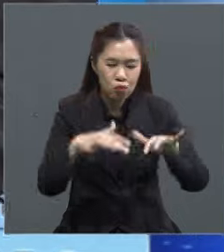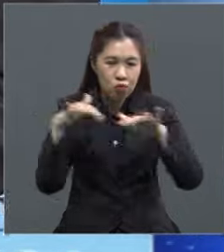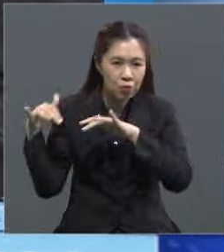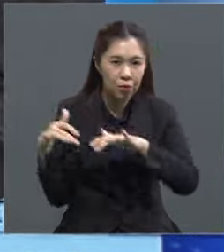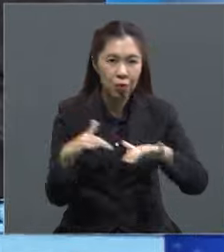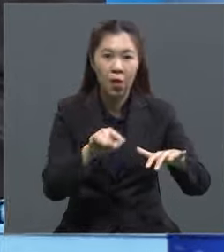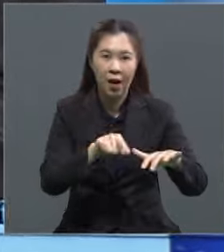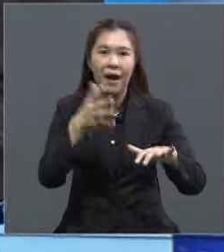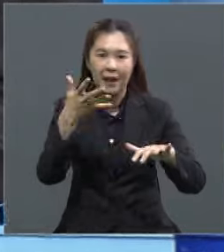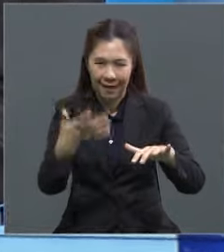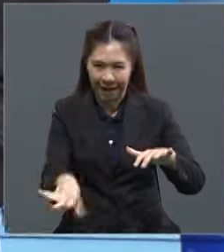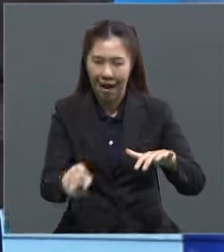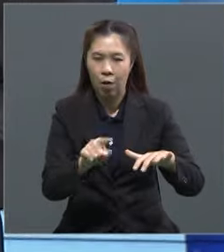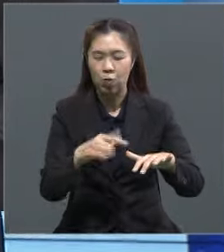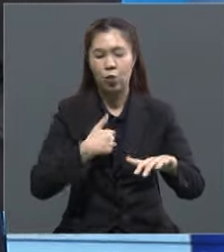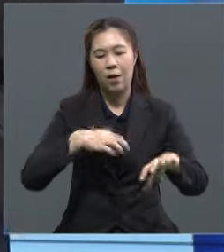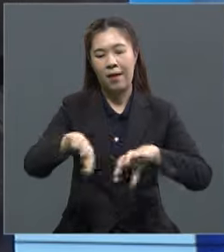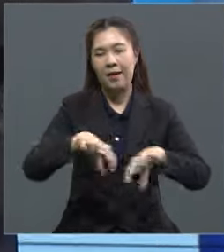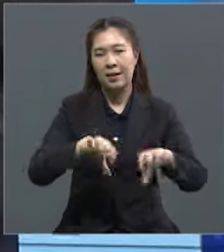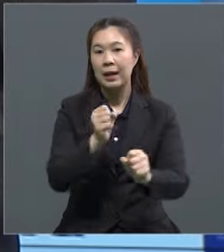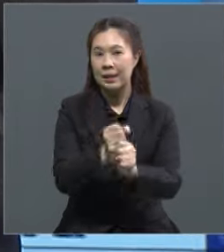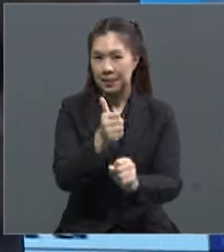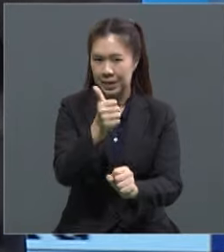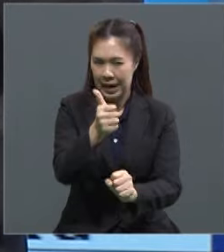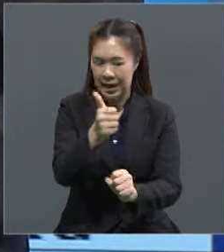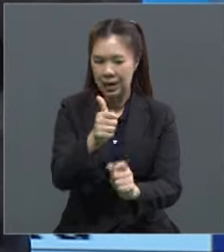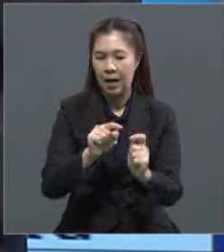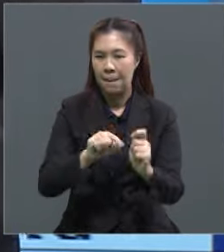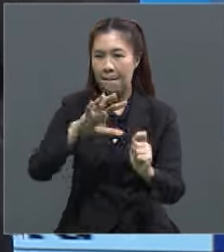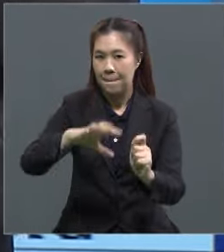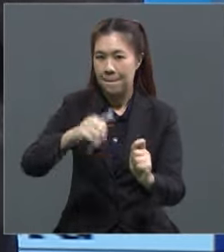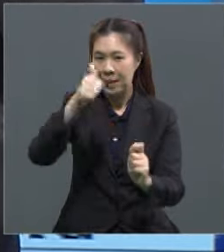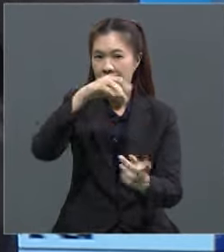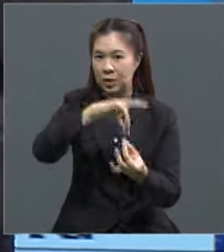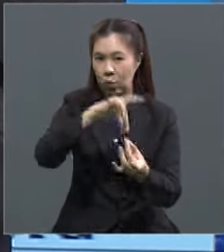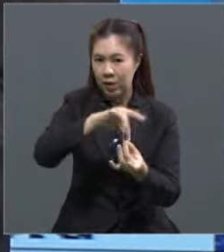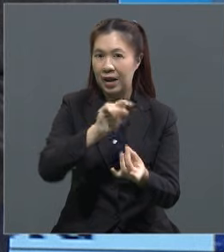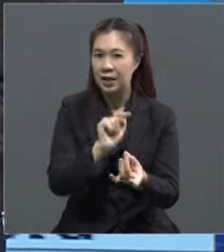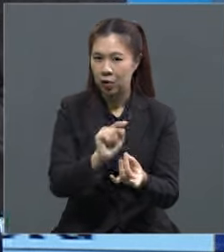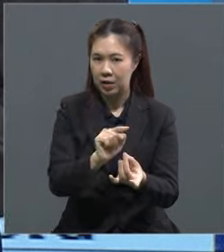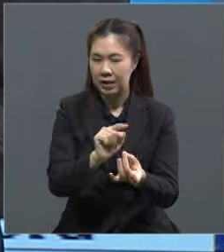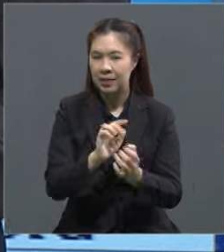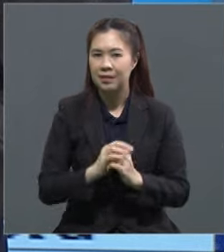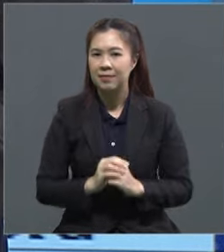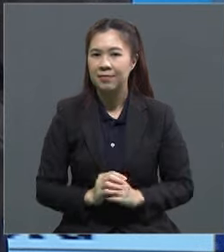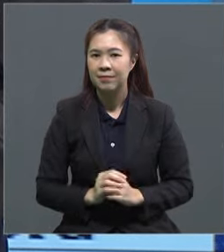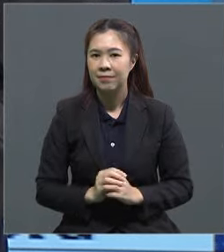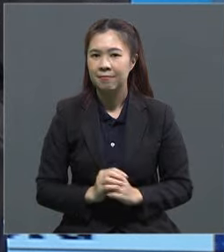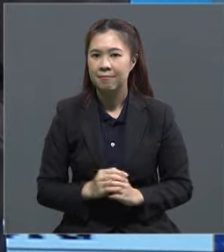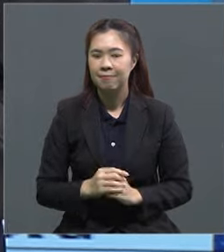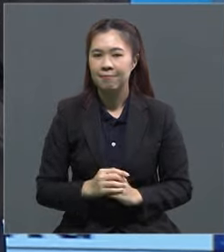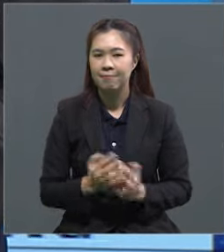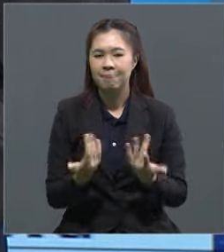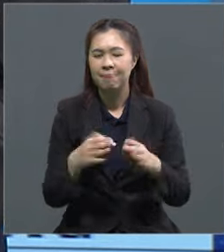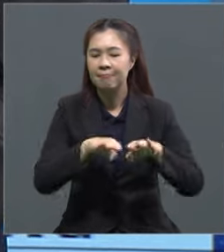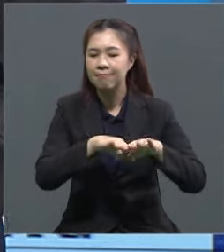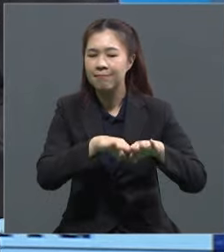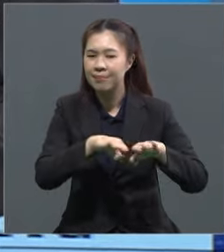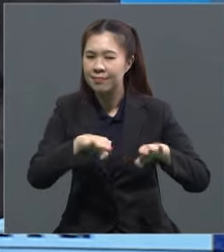ฉะนั้นถ้าสมมุติเราสามารถบริหารจัดการได้ก็ตัวเมืองสุโขทัยนะครับในพื้นที่เศรษฐกิจเนี่ยเราก็คงอาจจะไว้วางใจได้ในระดับ